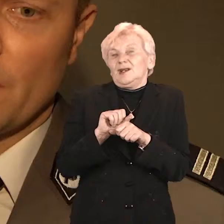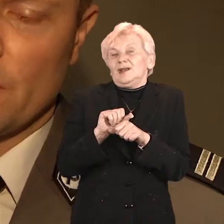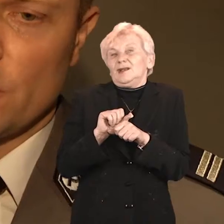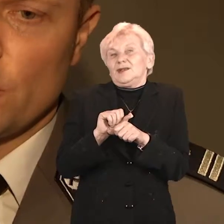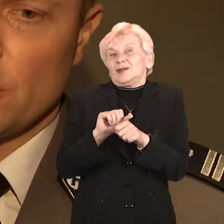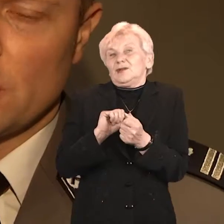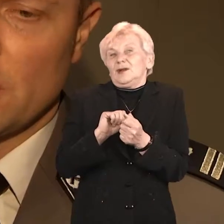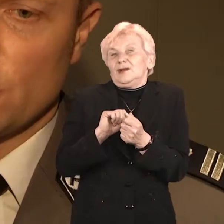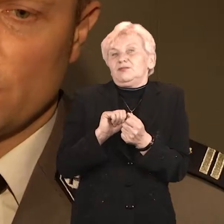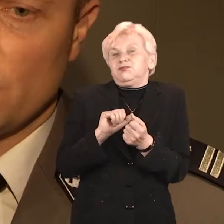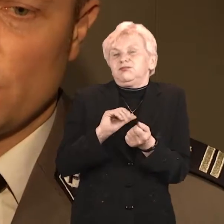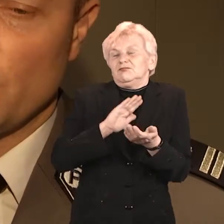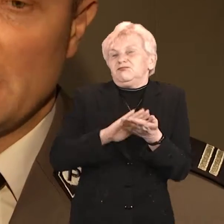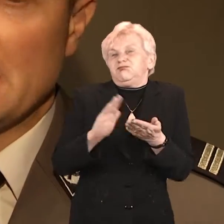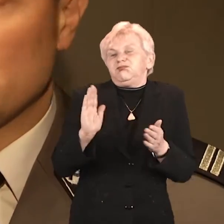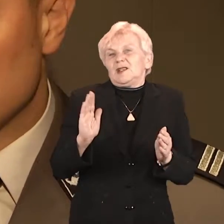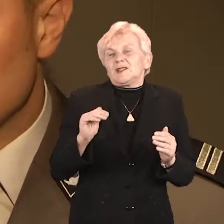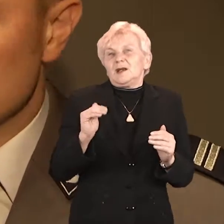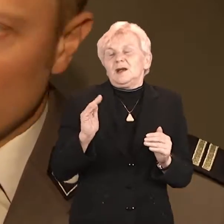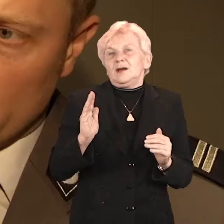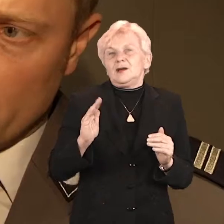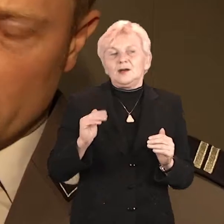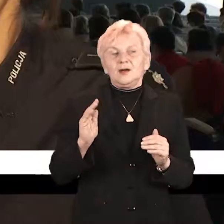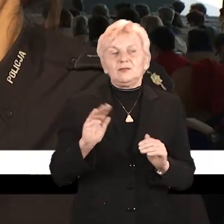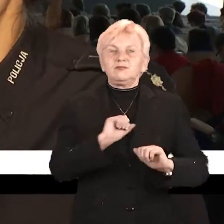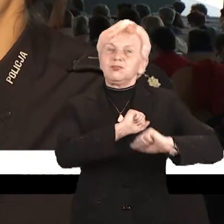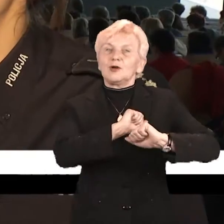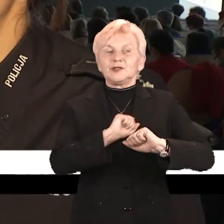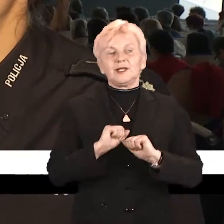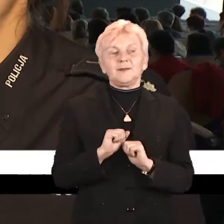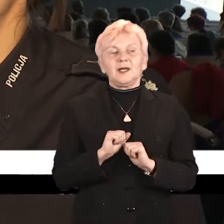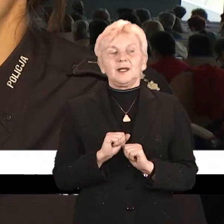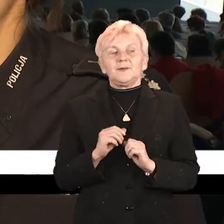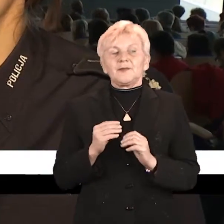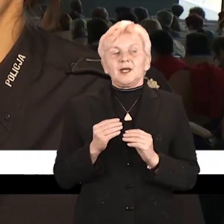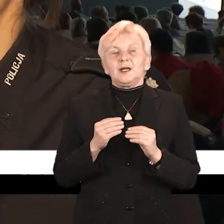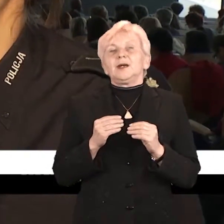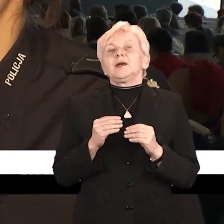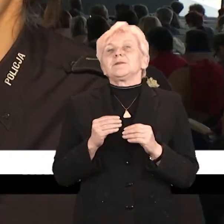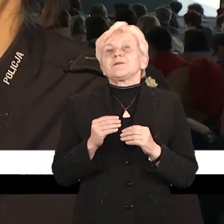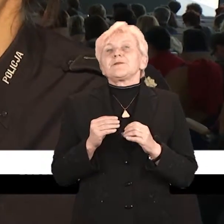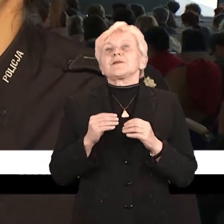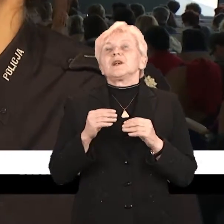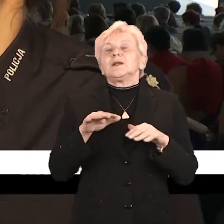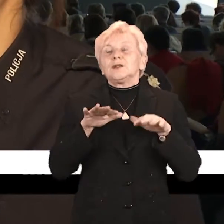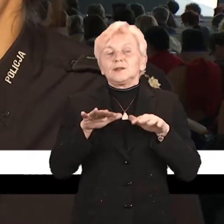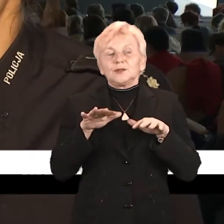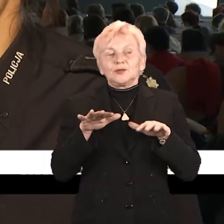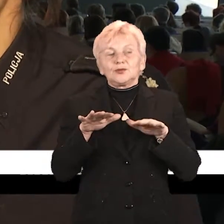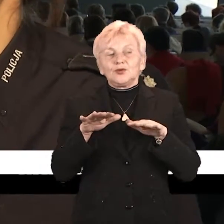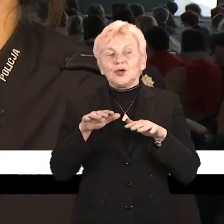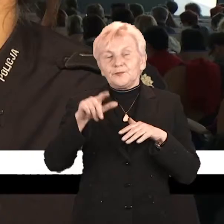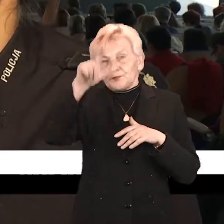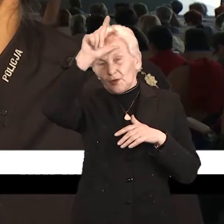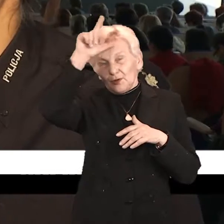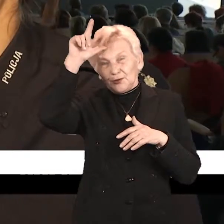mogą wyrządzić krzywdę dzieciom. Temu służy właśnie kampania. Wiedza ludzi na ten temat samego zjawiska, tego jak